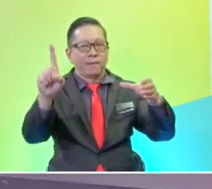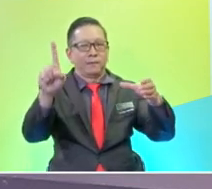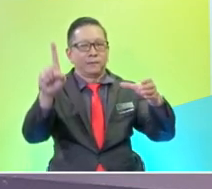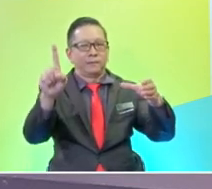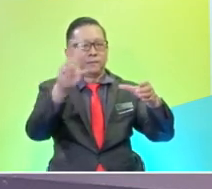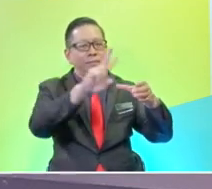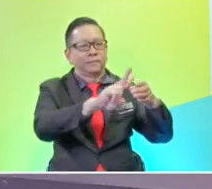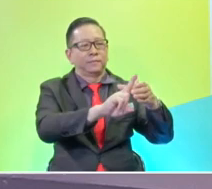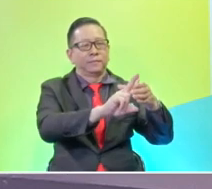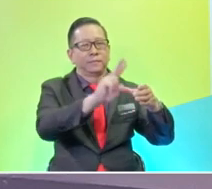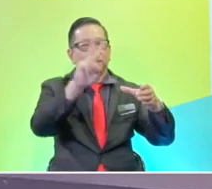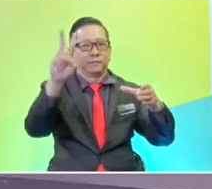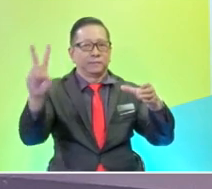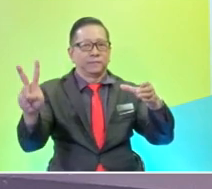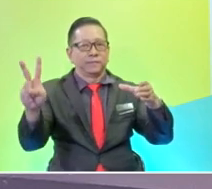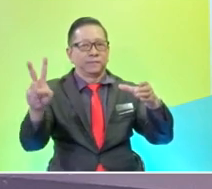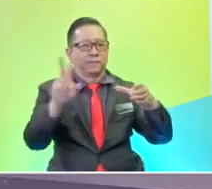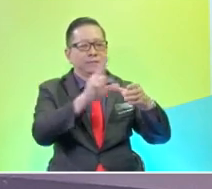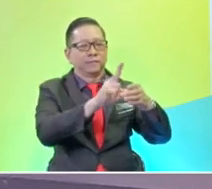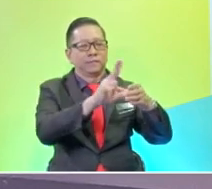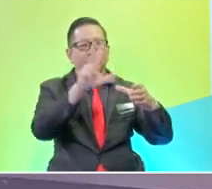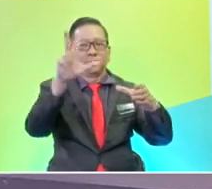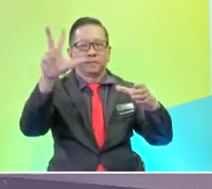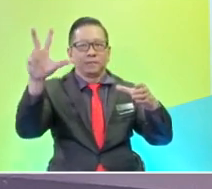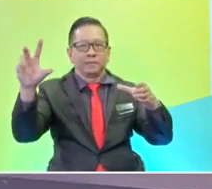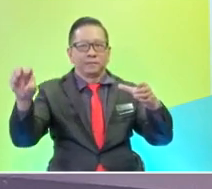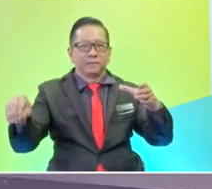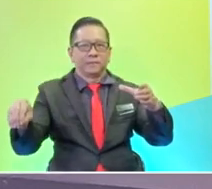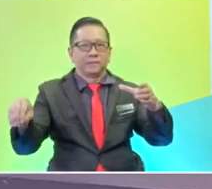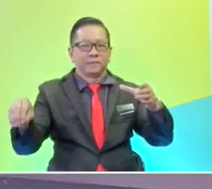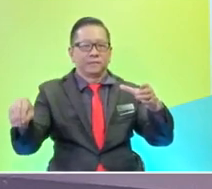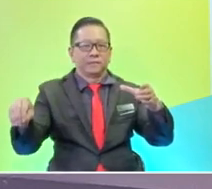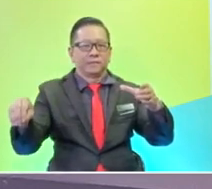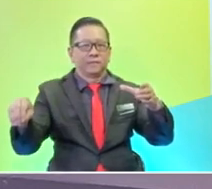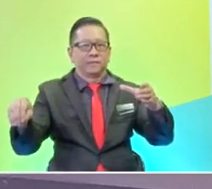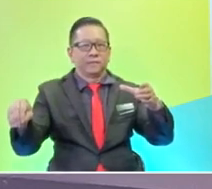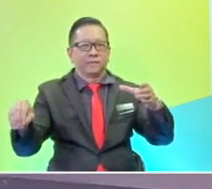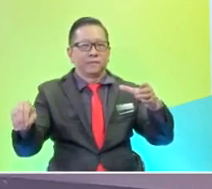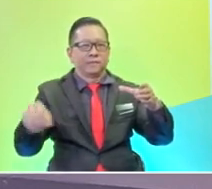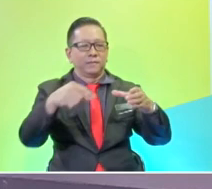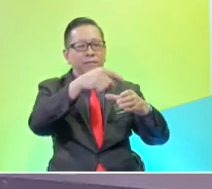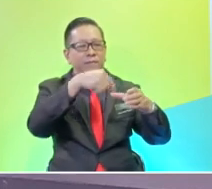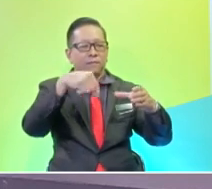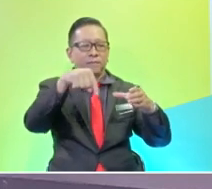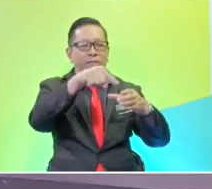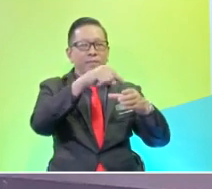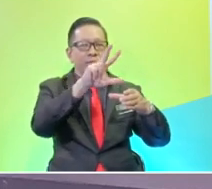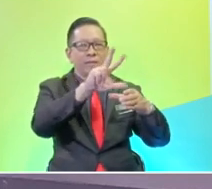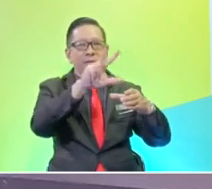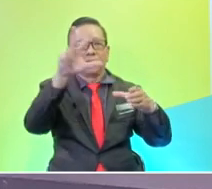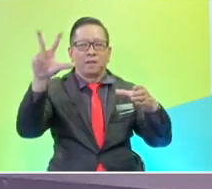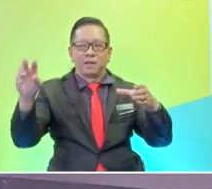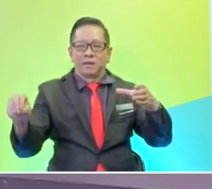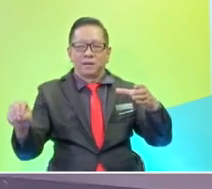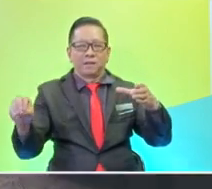dua tiga Hah kita dah keluarkan tiga nombo jadi